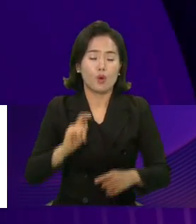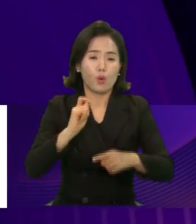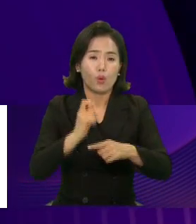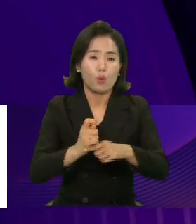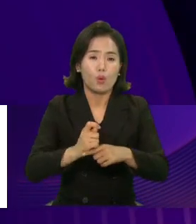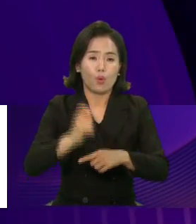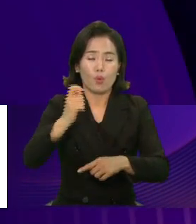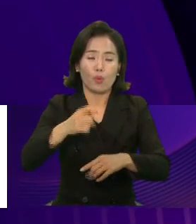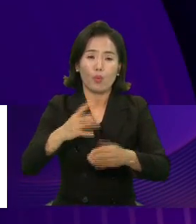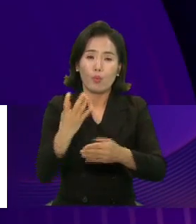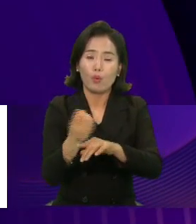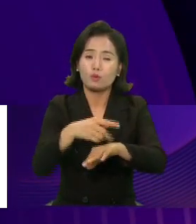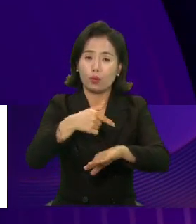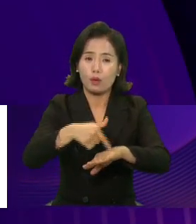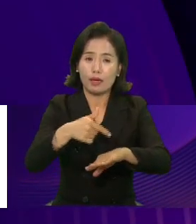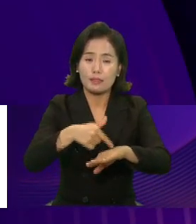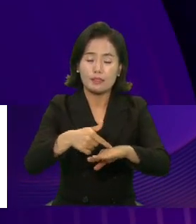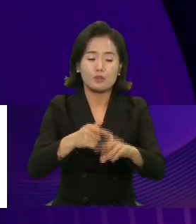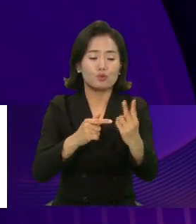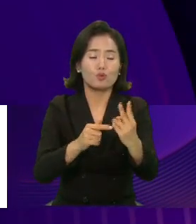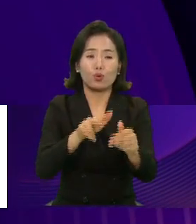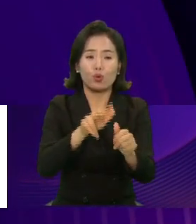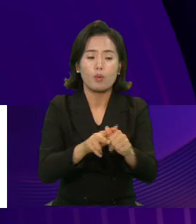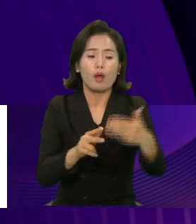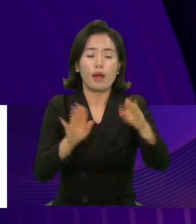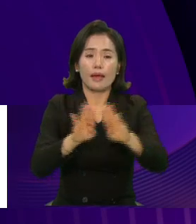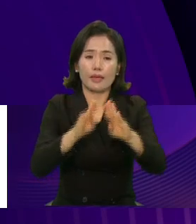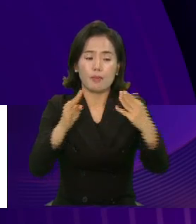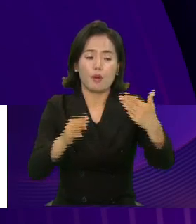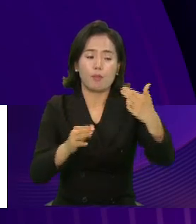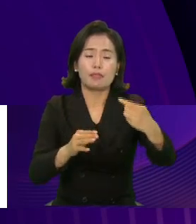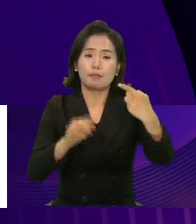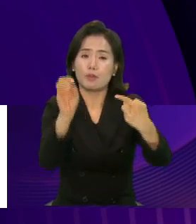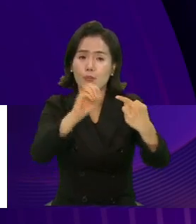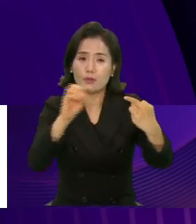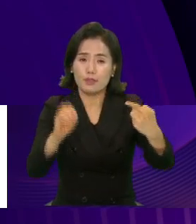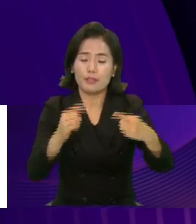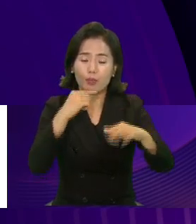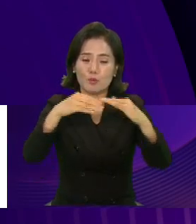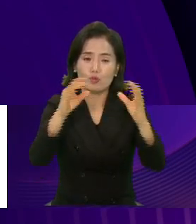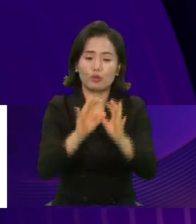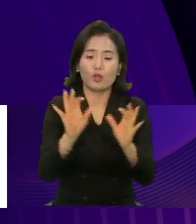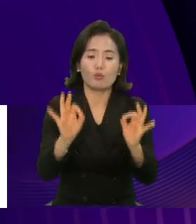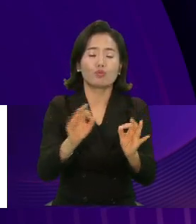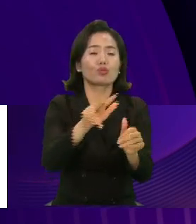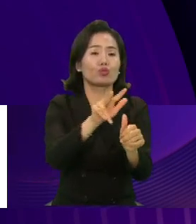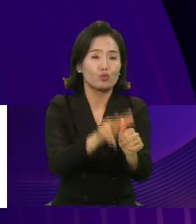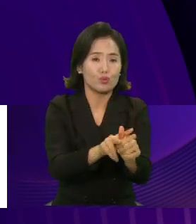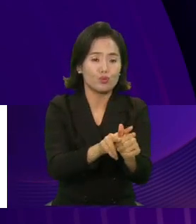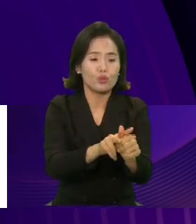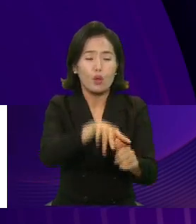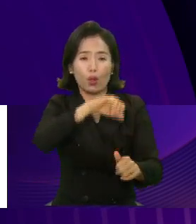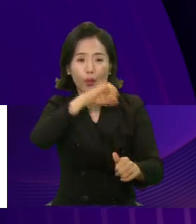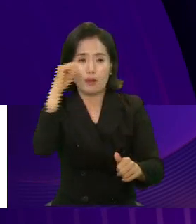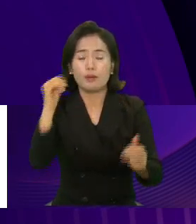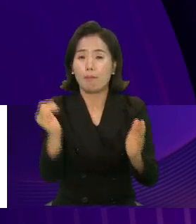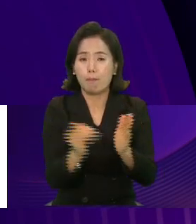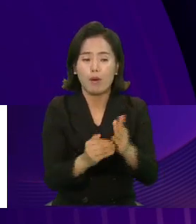고흥보성 장흥 강진입니다. 두 명의 후보가 겨루는 가운데 개표 81% 진행됐고요. 더불어민주당 문금주 후보